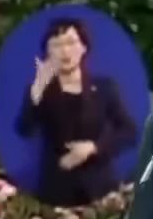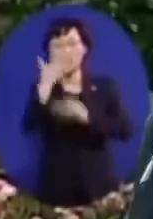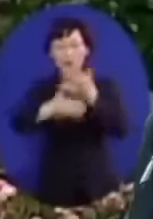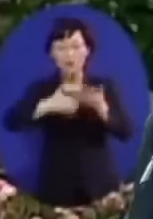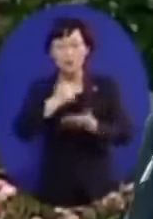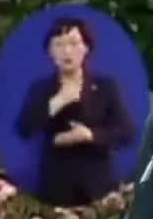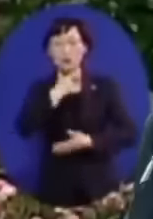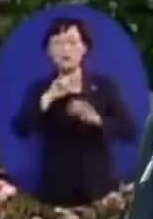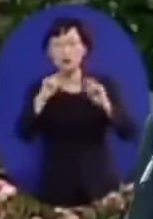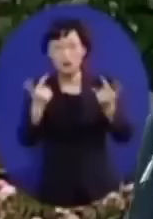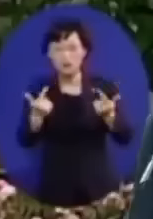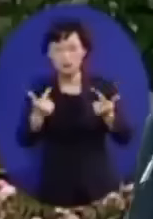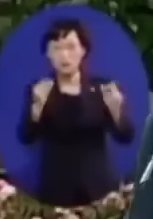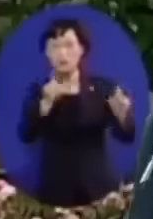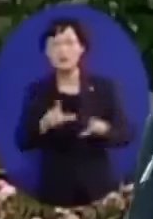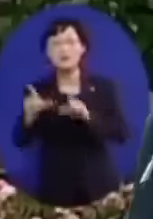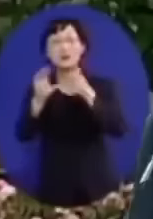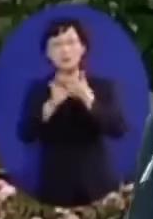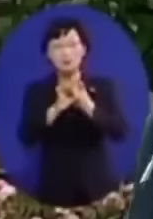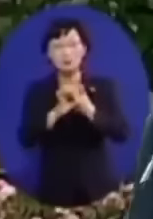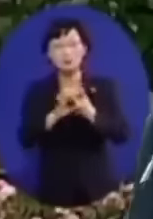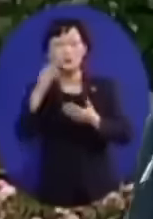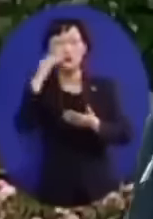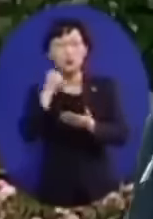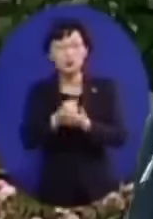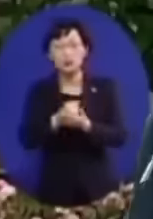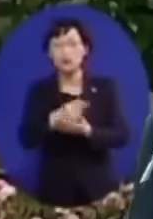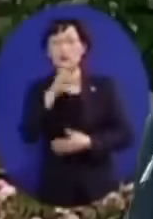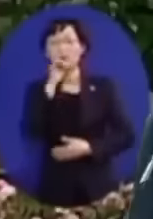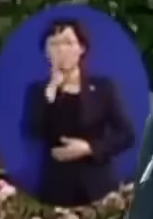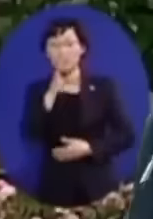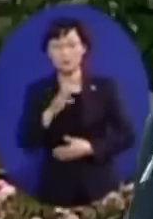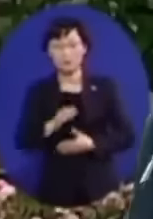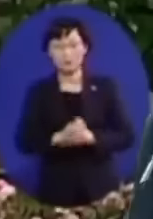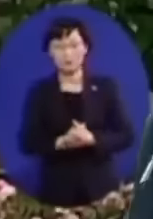원치 않는 삶을 살면 형통할 수 없습니다.